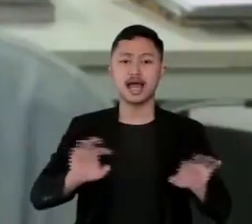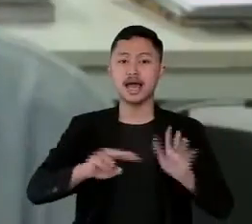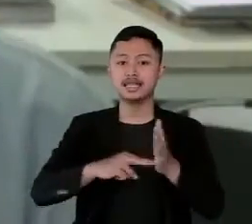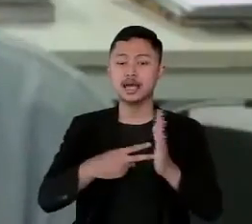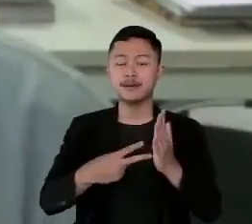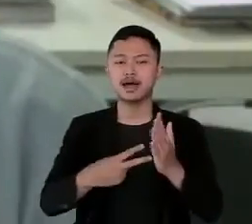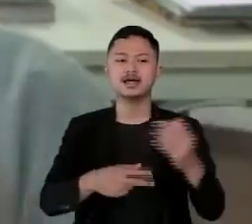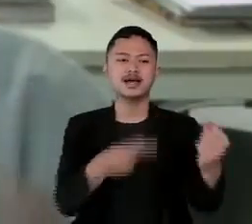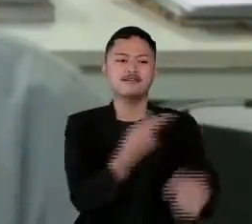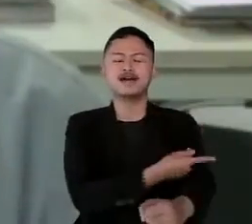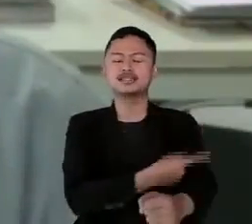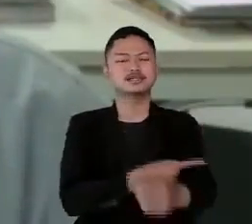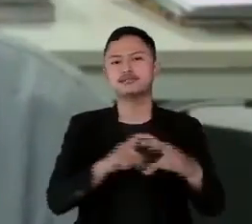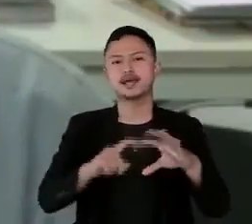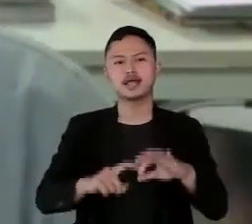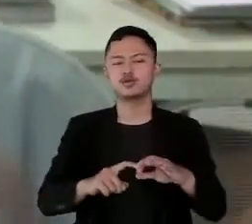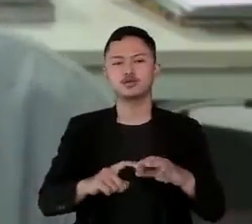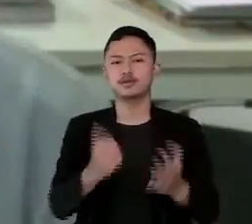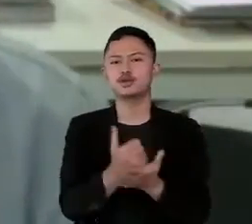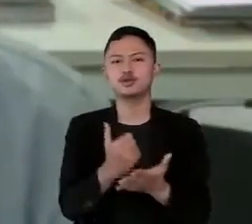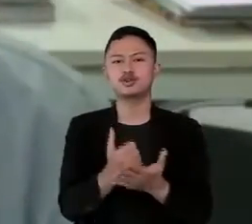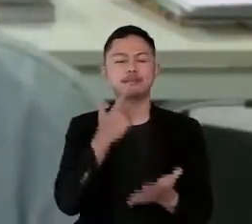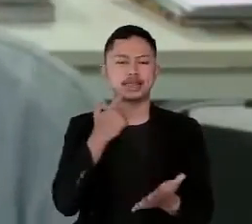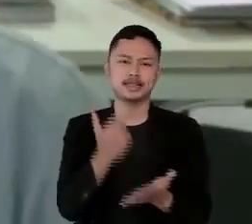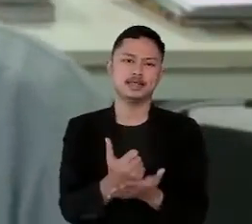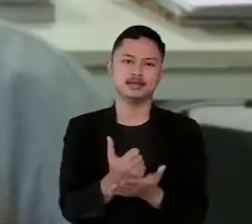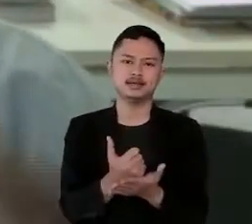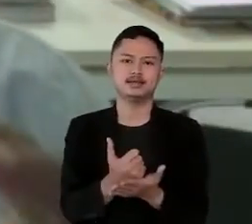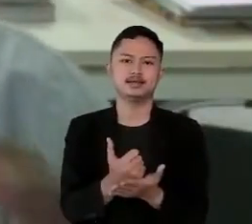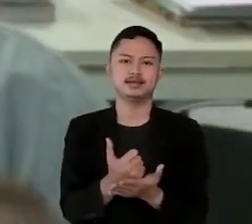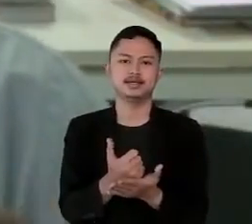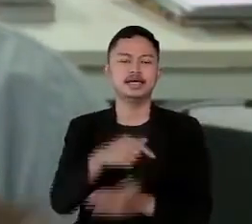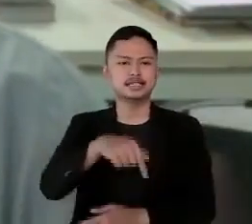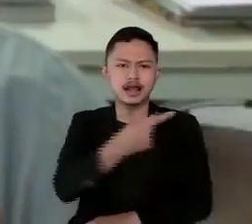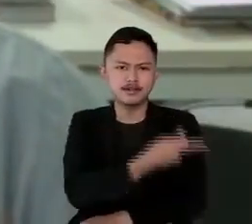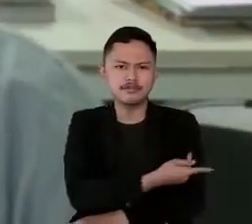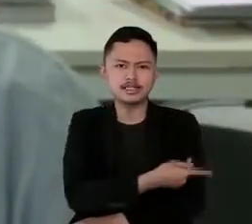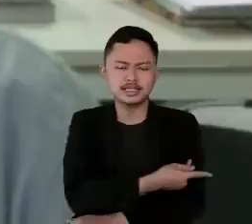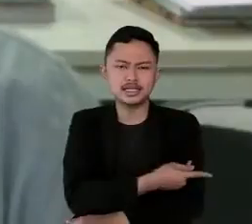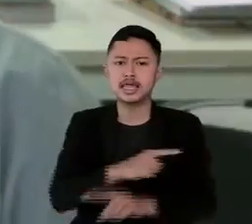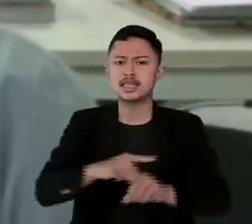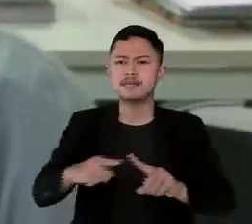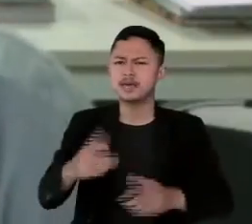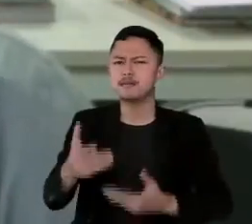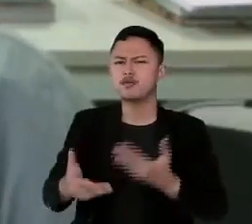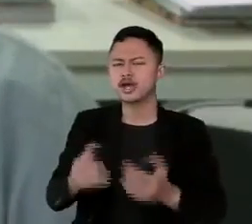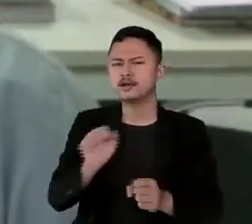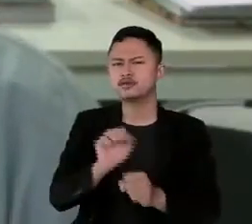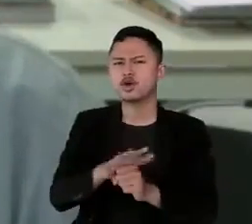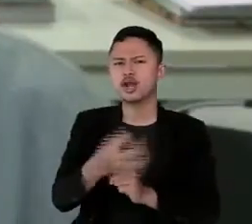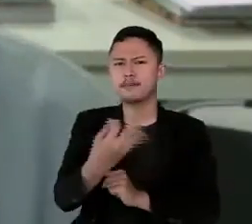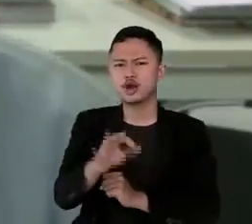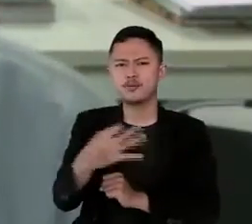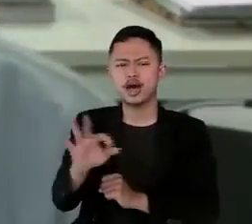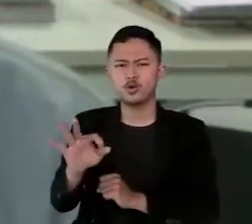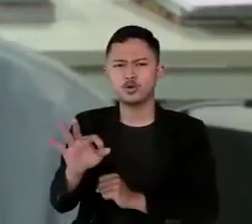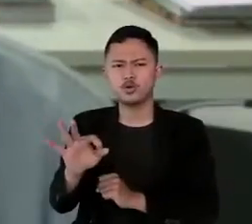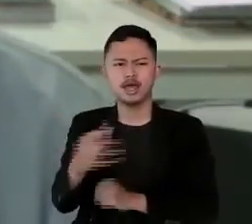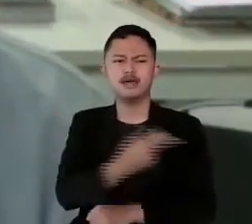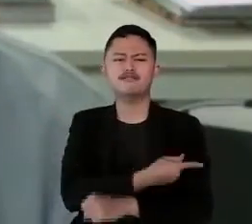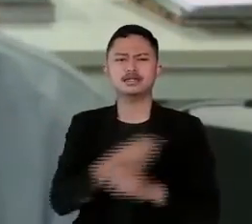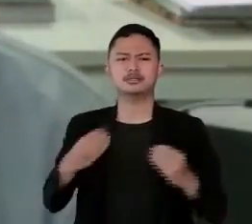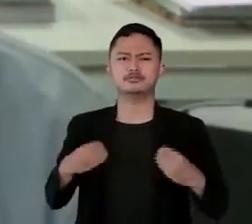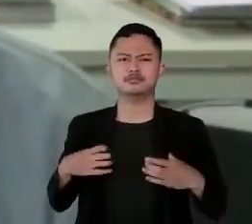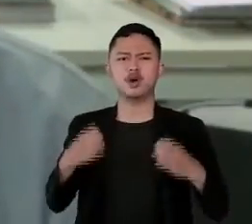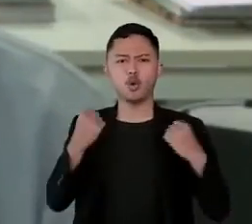pasif jadi perubahan yaitu belum menyebabkan mutaha varian-varian itu menjadi resisten terhadap